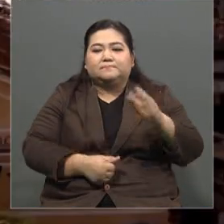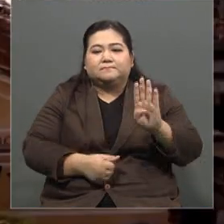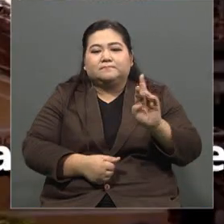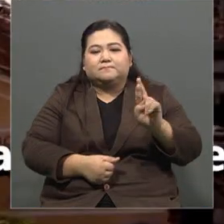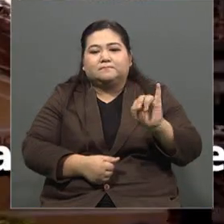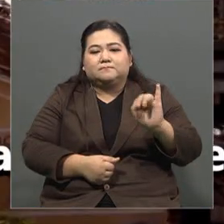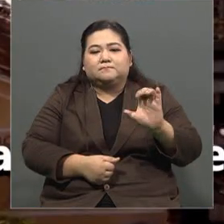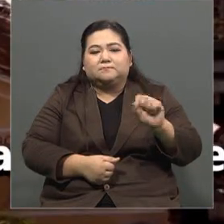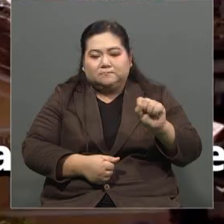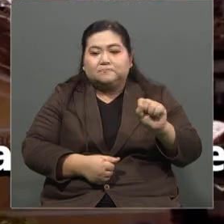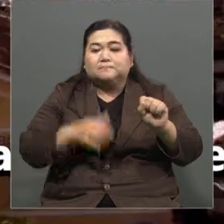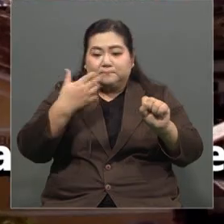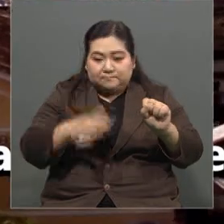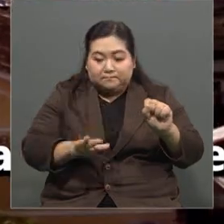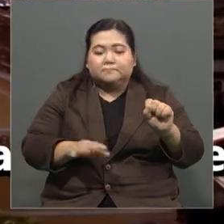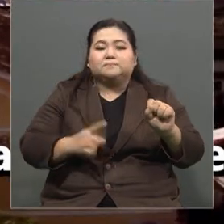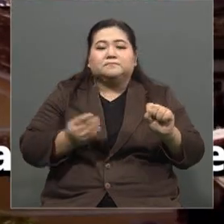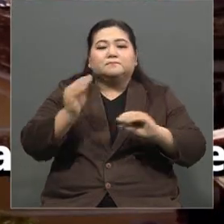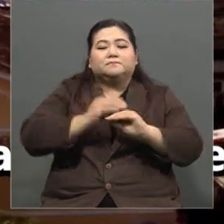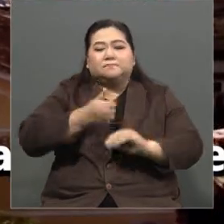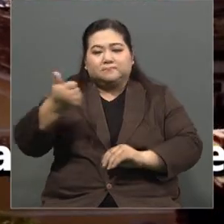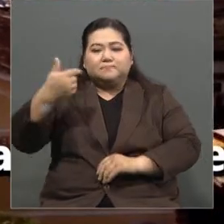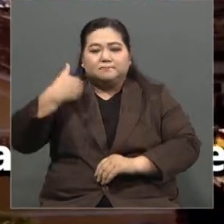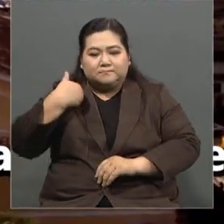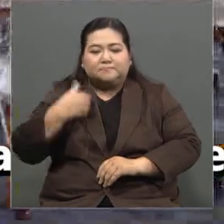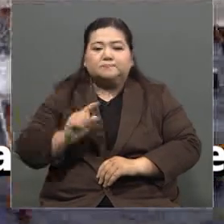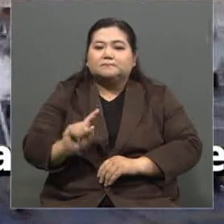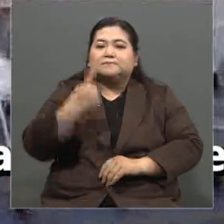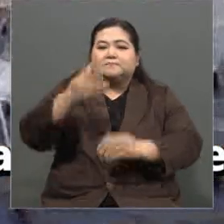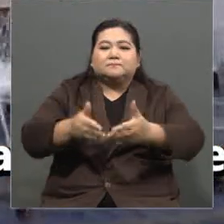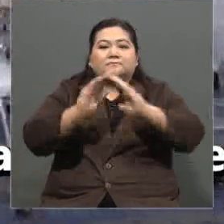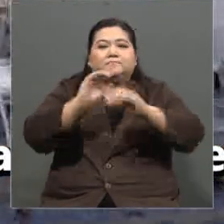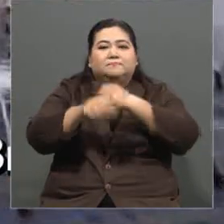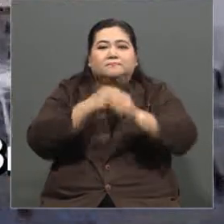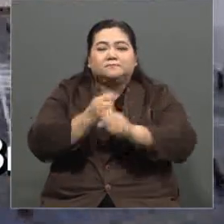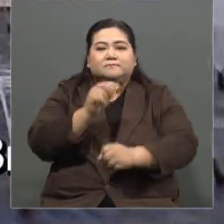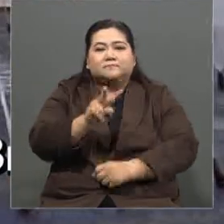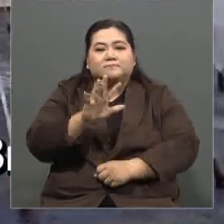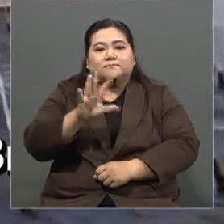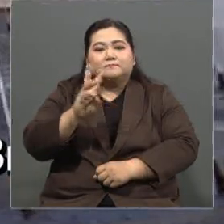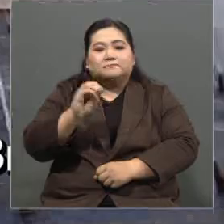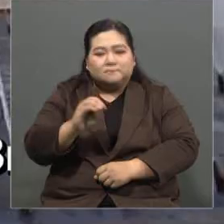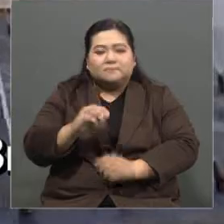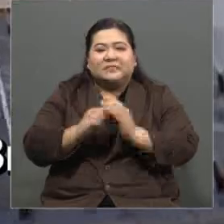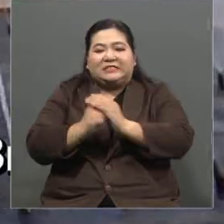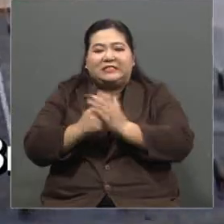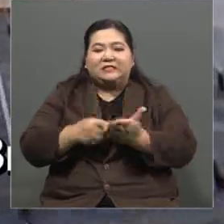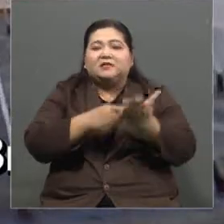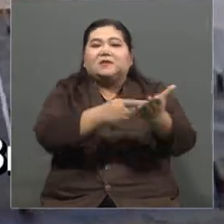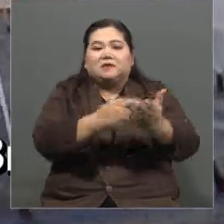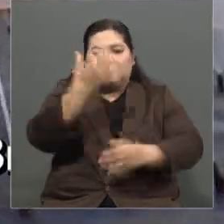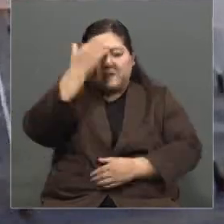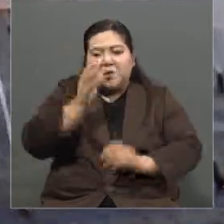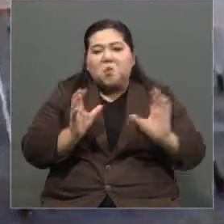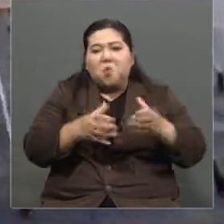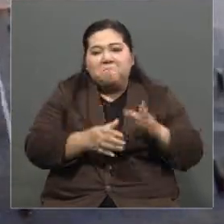ประชุมBrick Plusก็คือบิกแล้วก็มีประเทศอื่นๆด้วยเนี่ยจัดขึ้นครั้งแรกเมื่อปี 2560ตามข้อเสนอของจีนครับเพื่อให้กลุ่มประเทศ